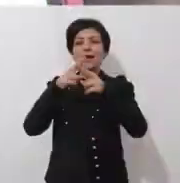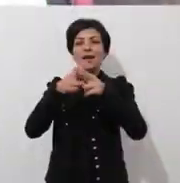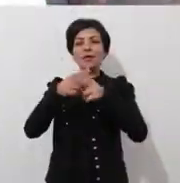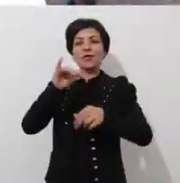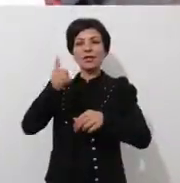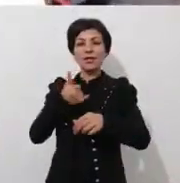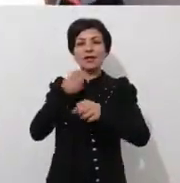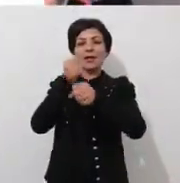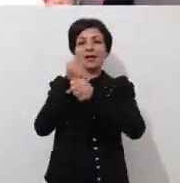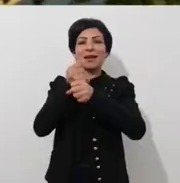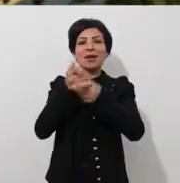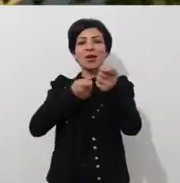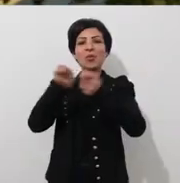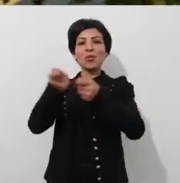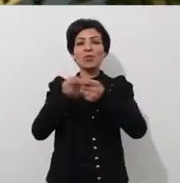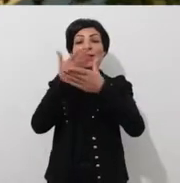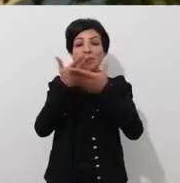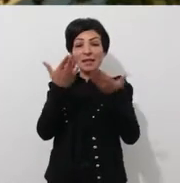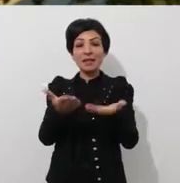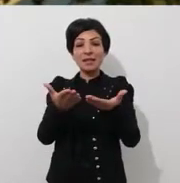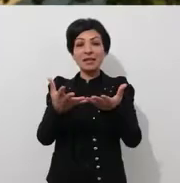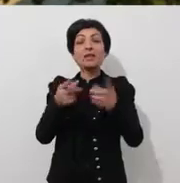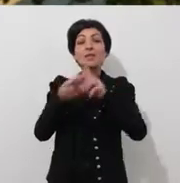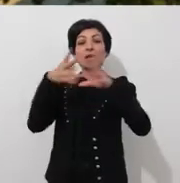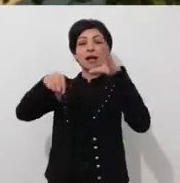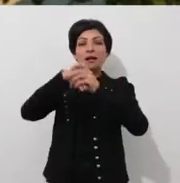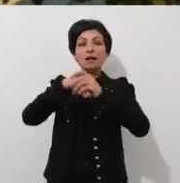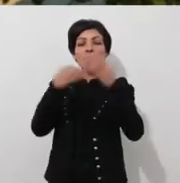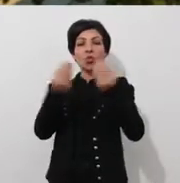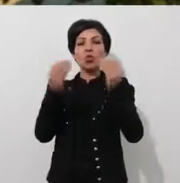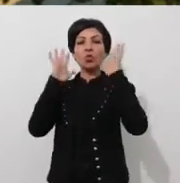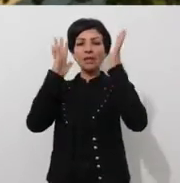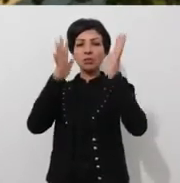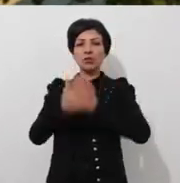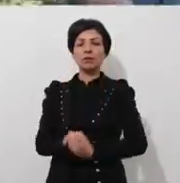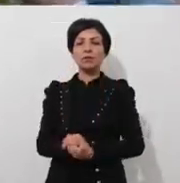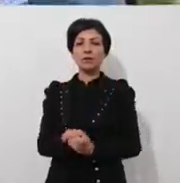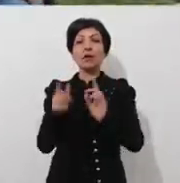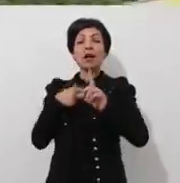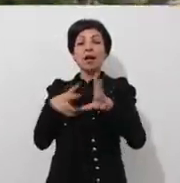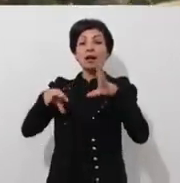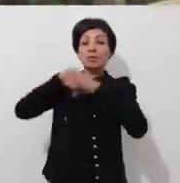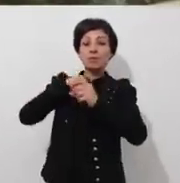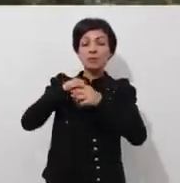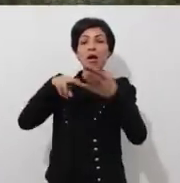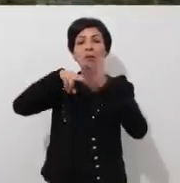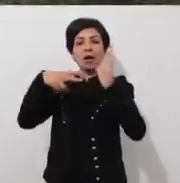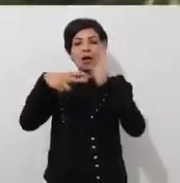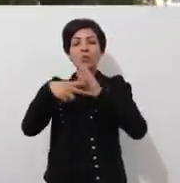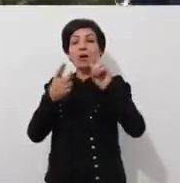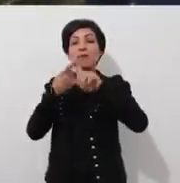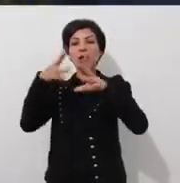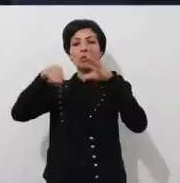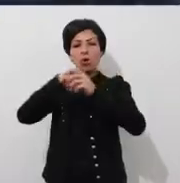جلال العياري مدير مدرسة حي النجاح الدامجة بمنزل بورقيبة. احنا دخلنا في منظومة